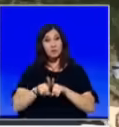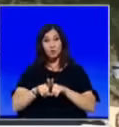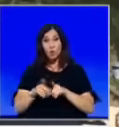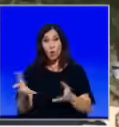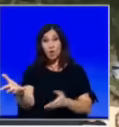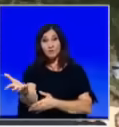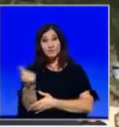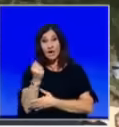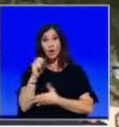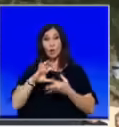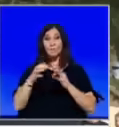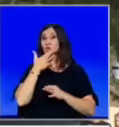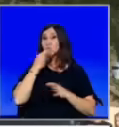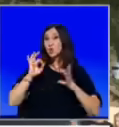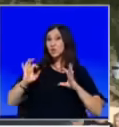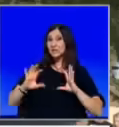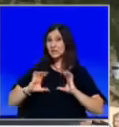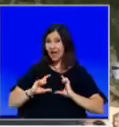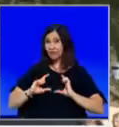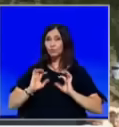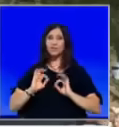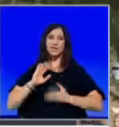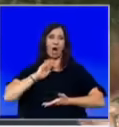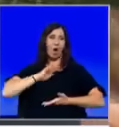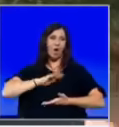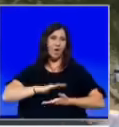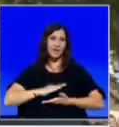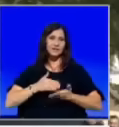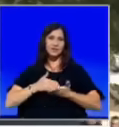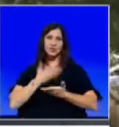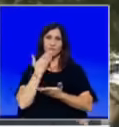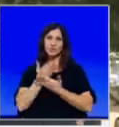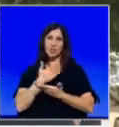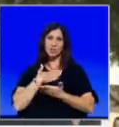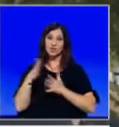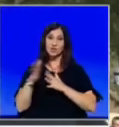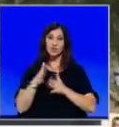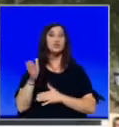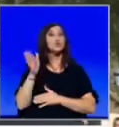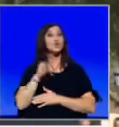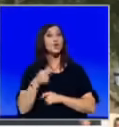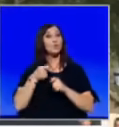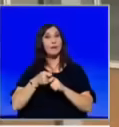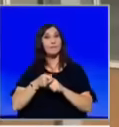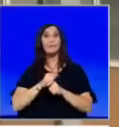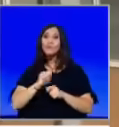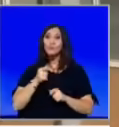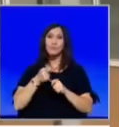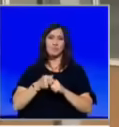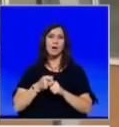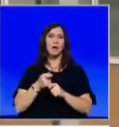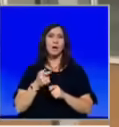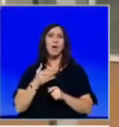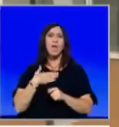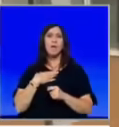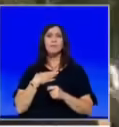взех олимпийското злато, наистина ми олекна, тъй като обещах на нашия народ, че ще го направя и го направих. Има ли